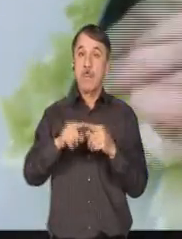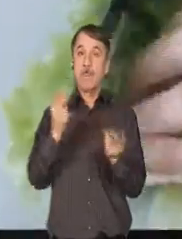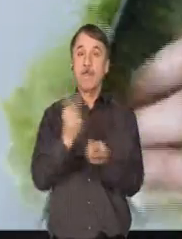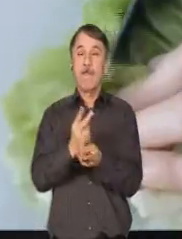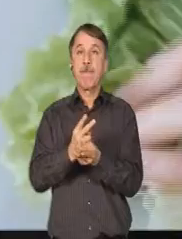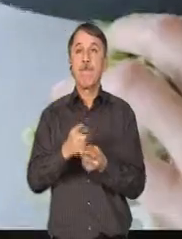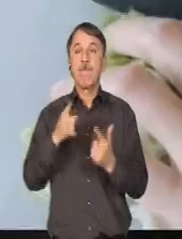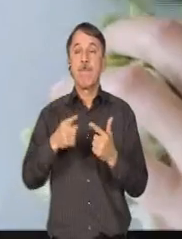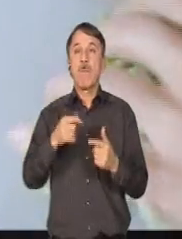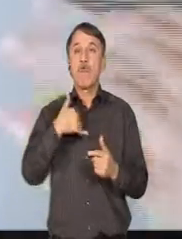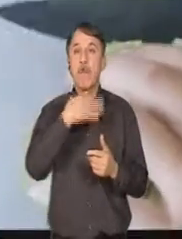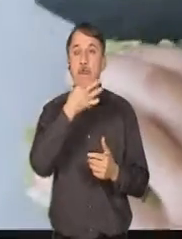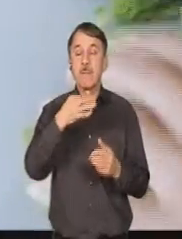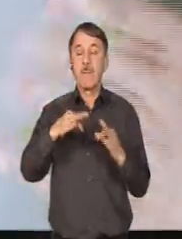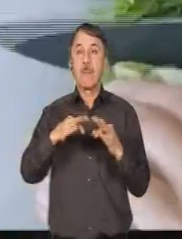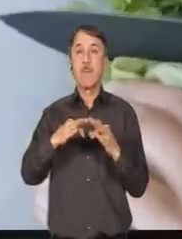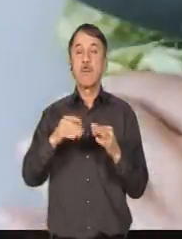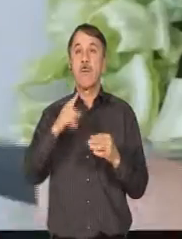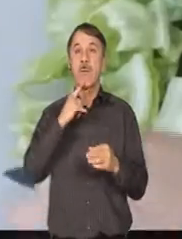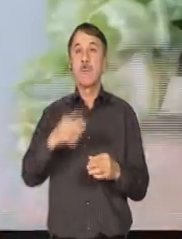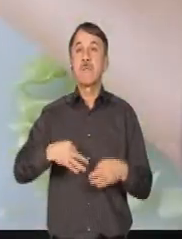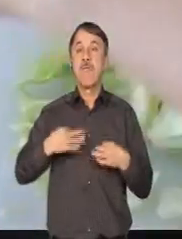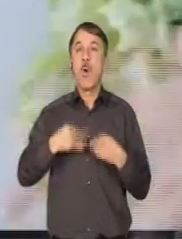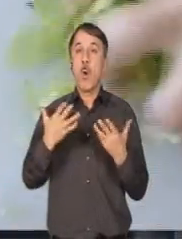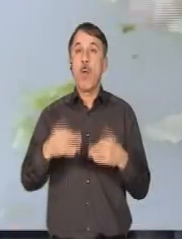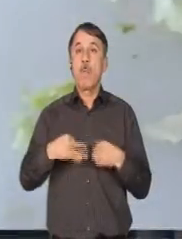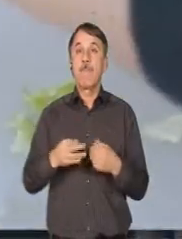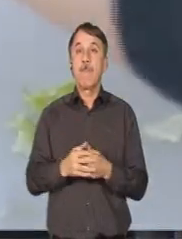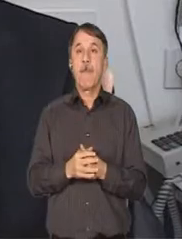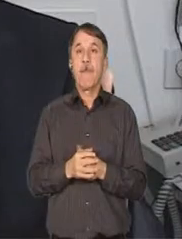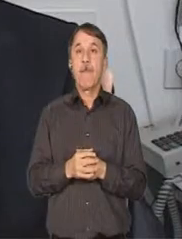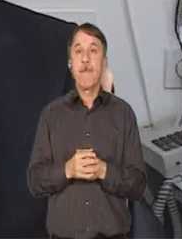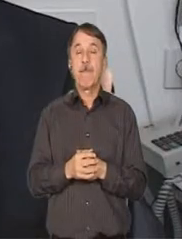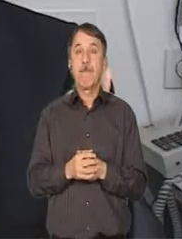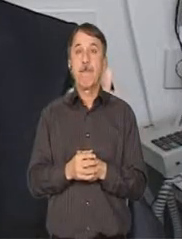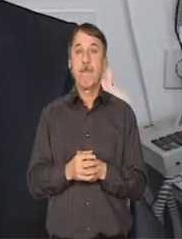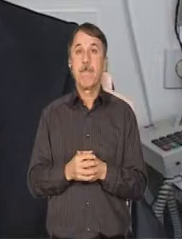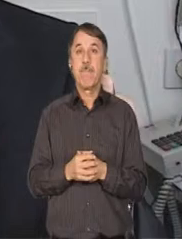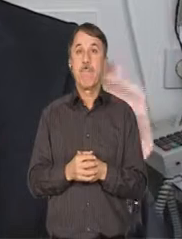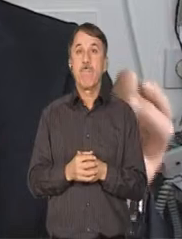sve češće modni. Mi smo upitali nutricionistu koliko je to zdravo. Opasnost